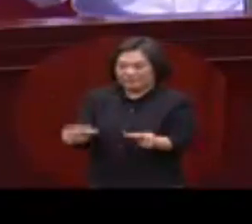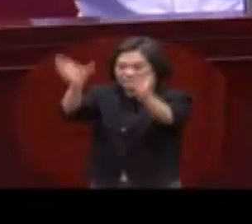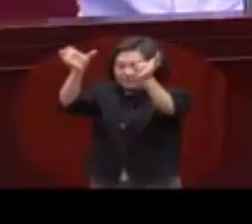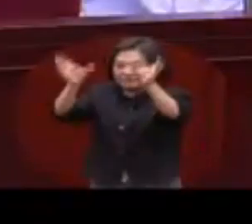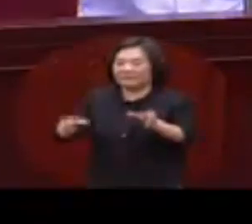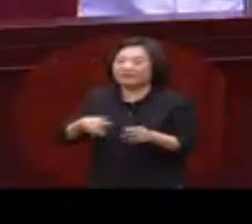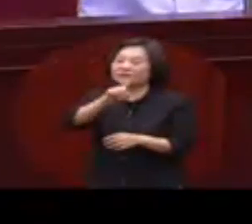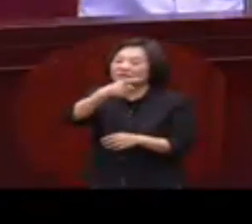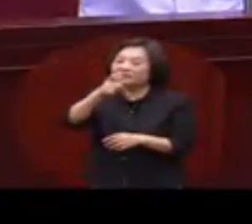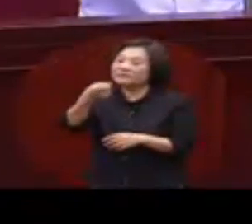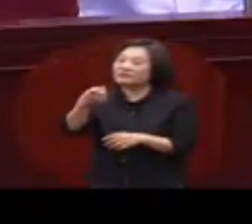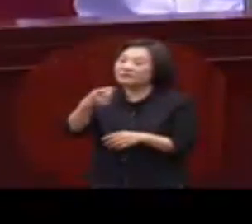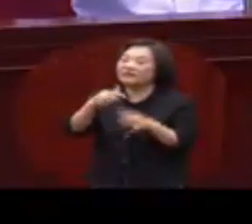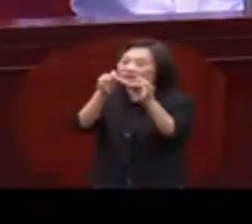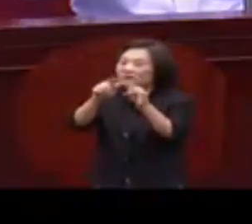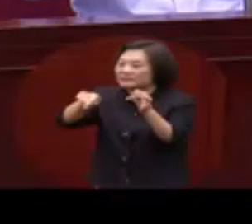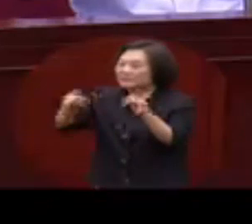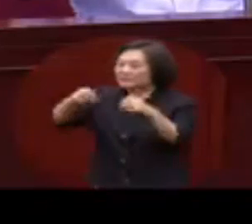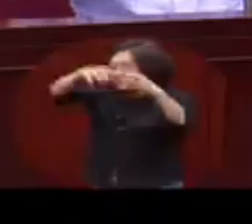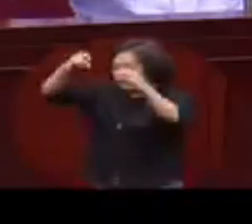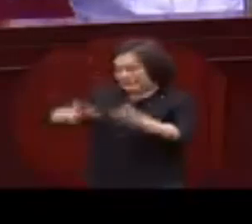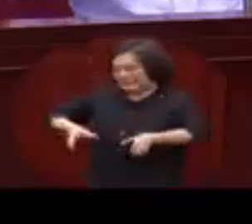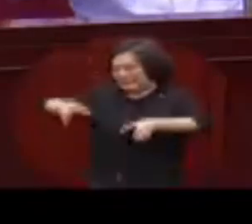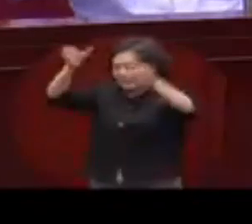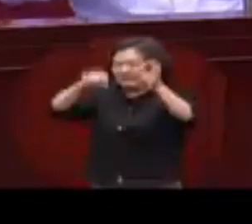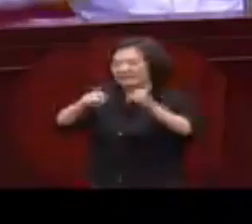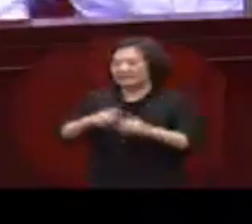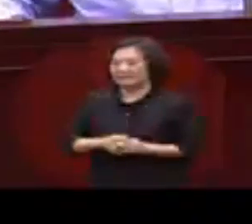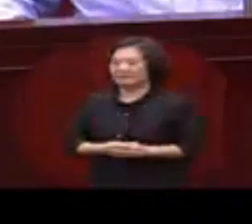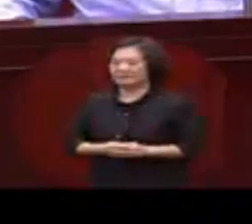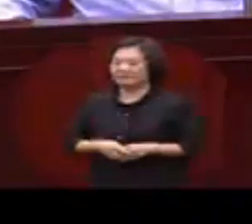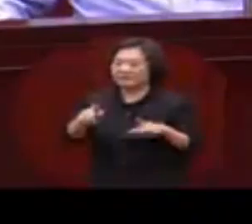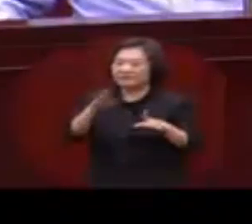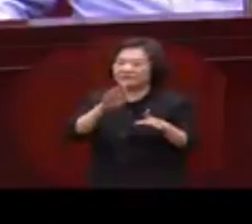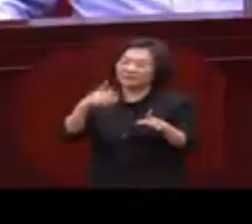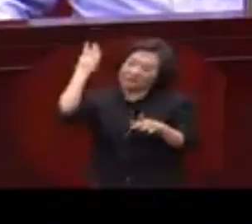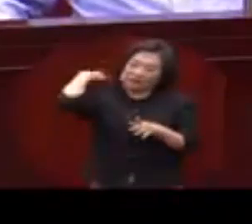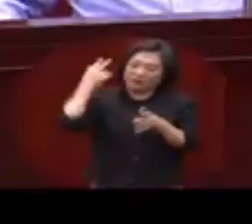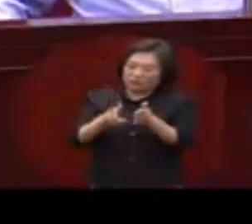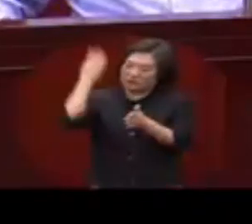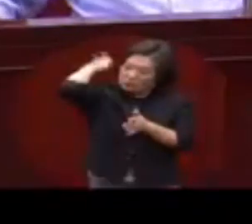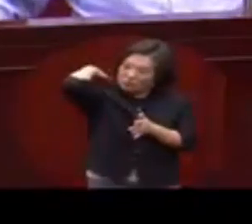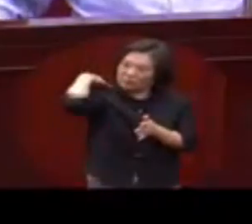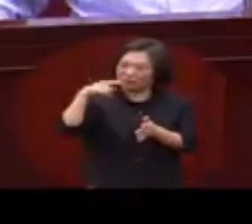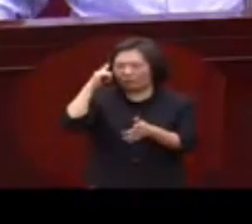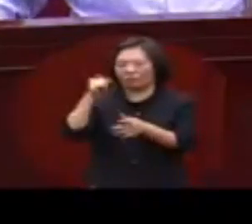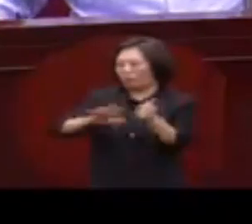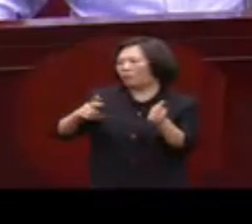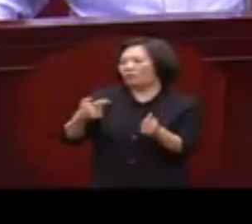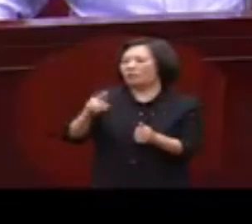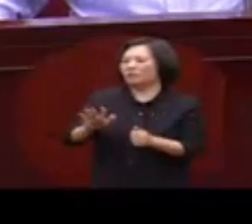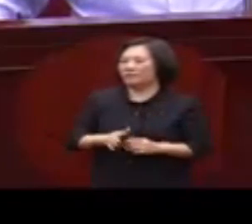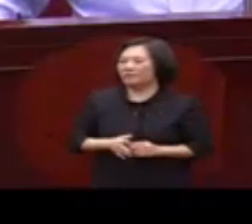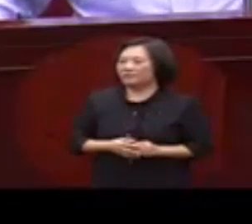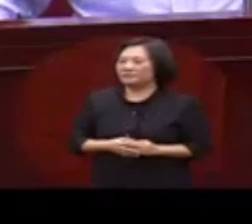它要跟前面的那个市区要对接比较困难，双子星反而是对后站的发展会产生很大的影响，所以我